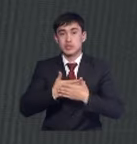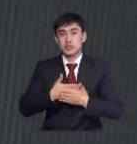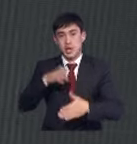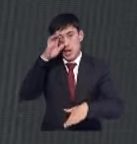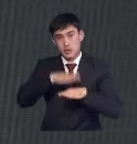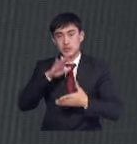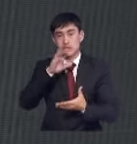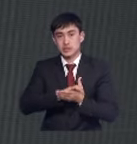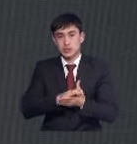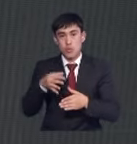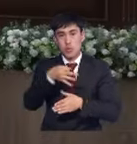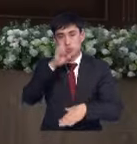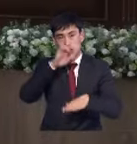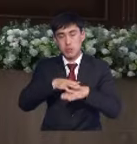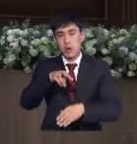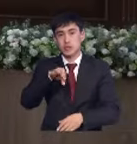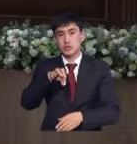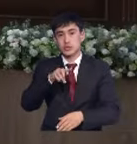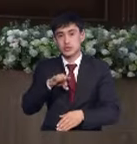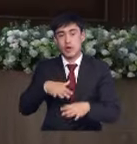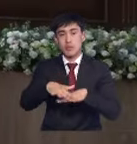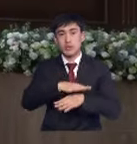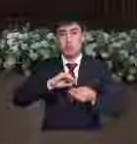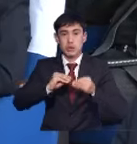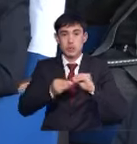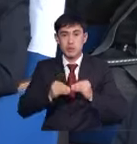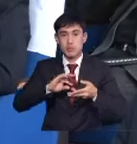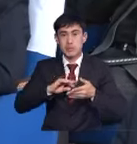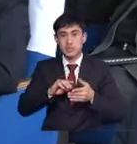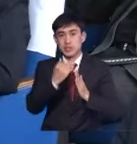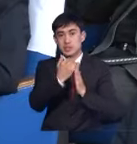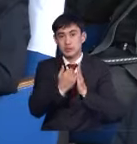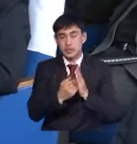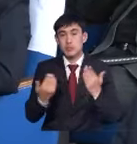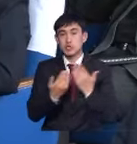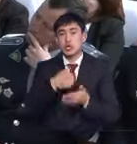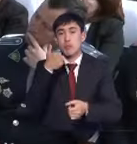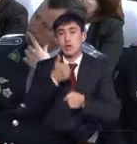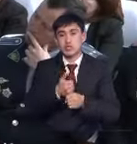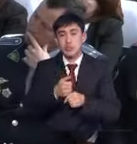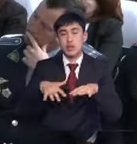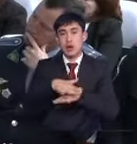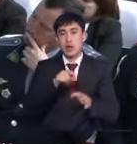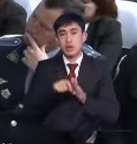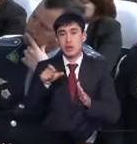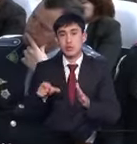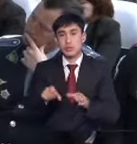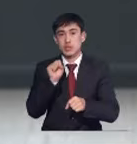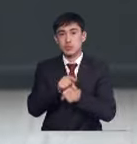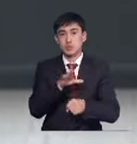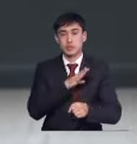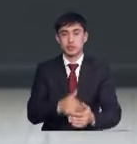әкімді таныстырды. Облыс әкімі Марат Елеусізұлы аймақтағы проблемалық мәселелерді тізбектеп, жаңа басшы мен халық қалаулыларына тапсырма